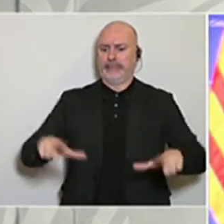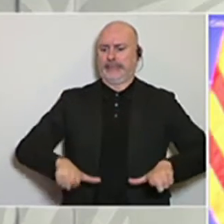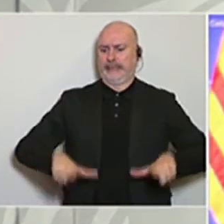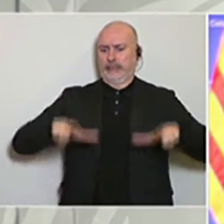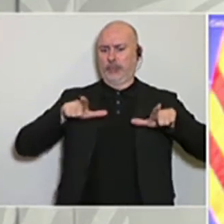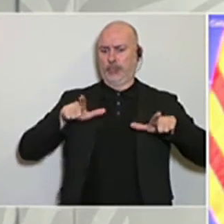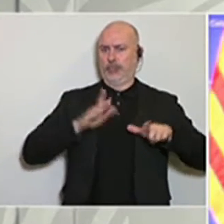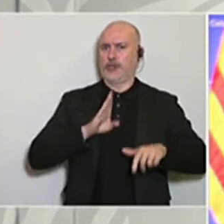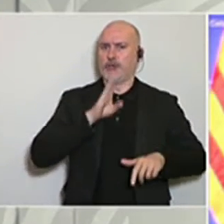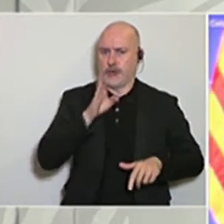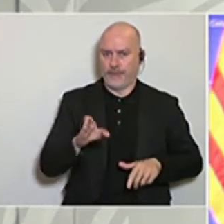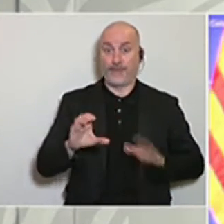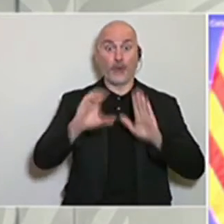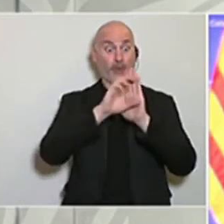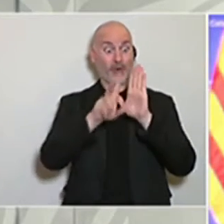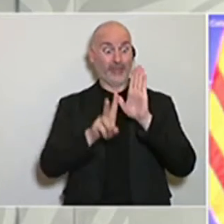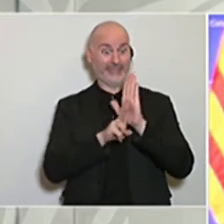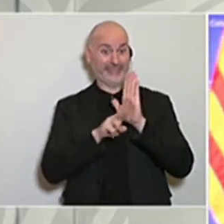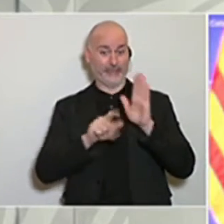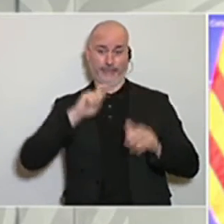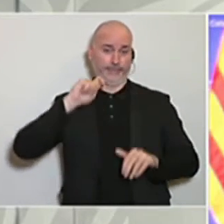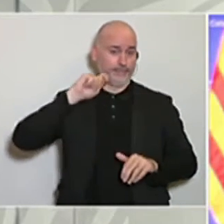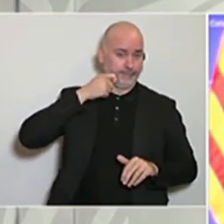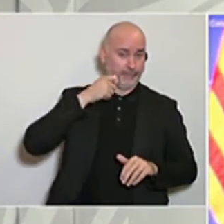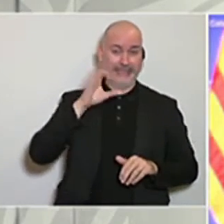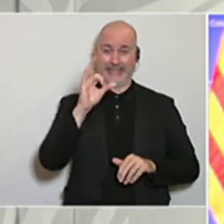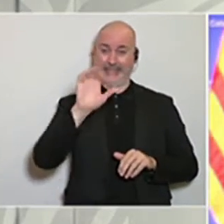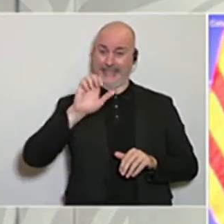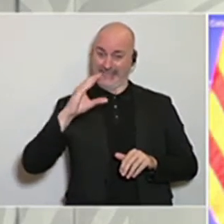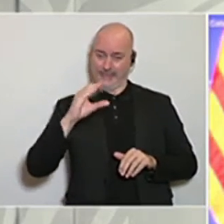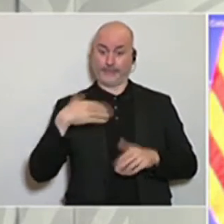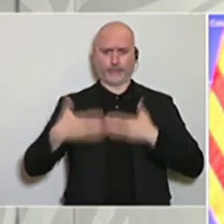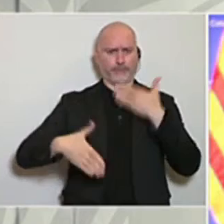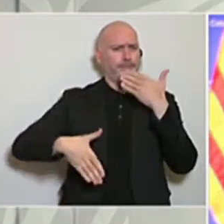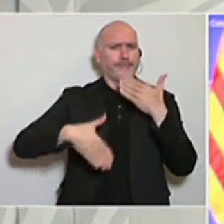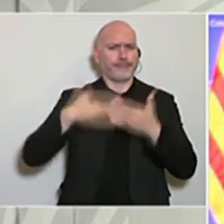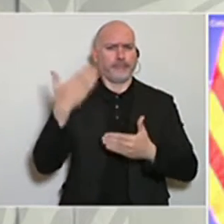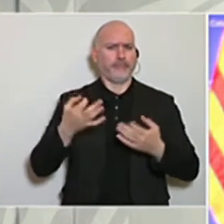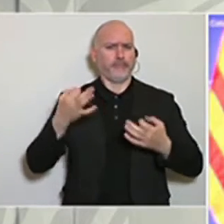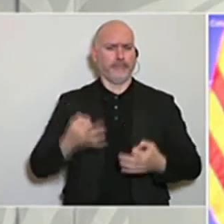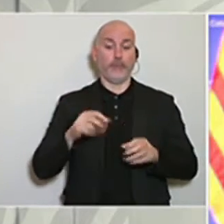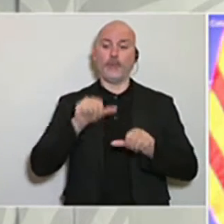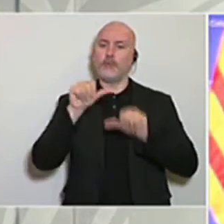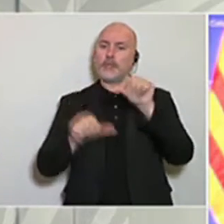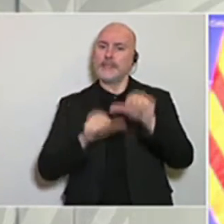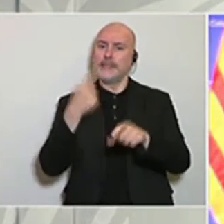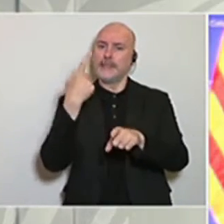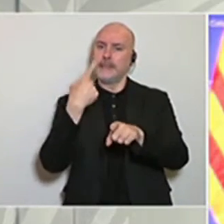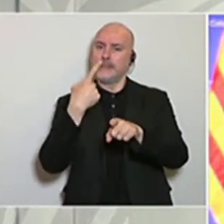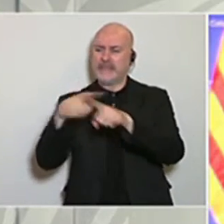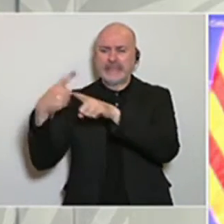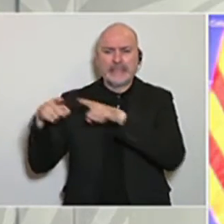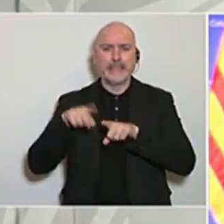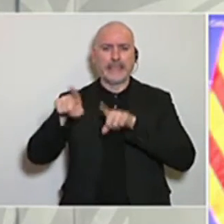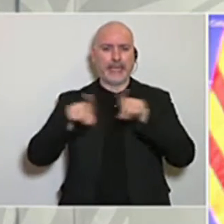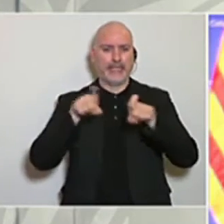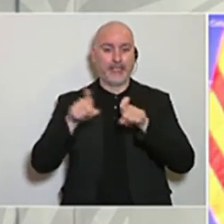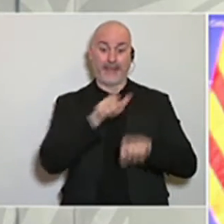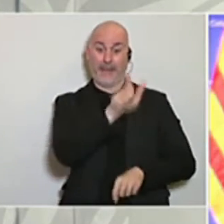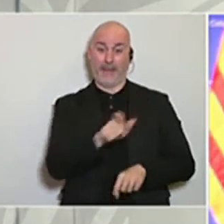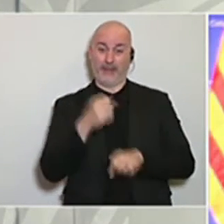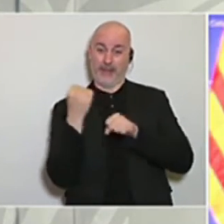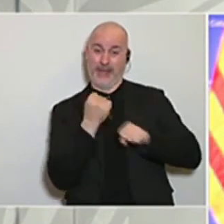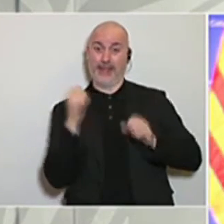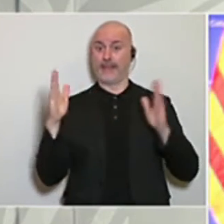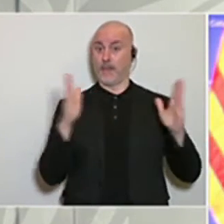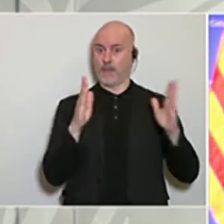El currículum anònim o el currículum SEC es començarà a aplicar de forma efectiva en els diferents processos de selecció de personal temporal aquest